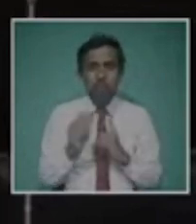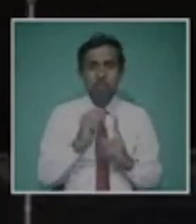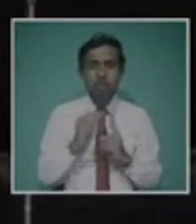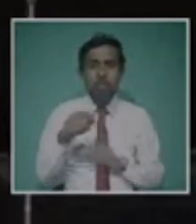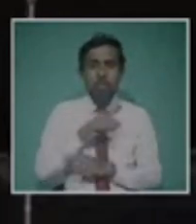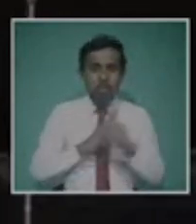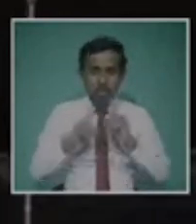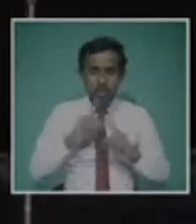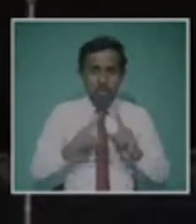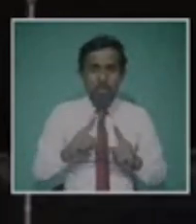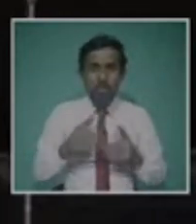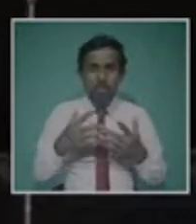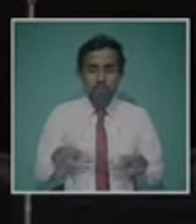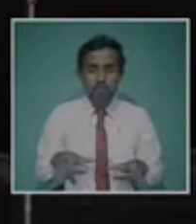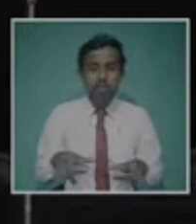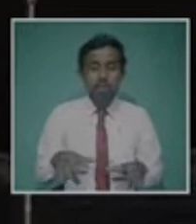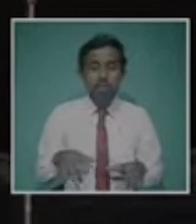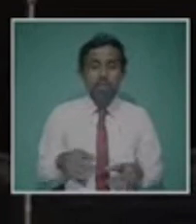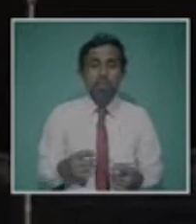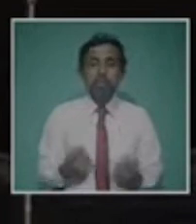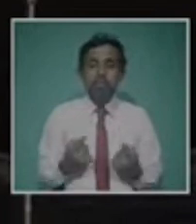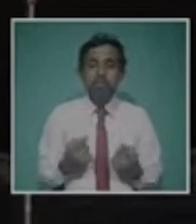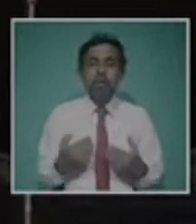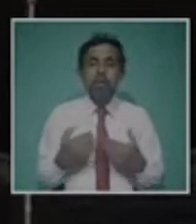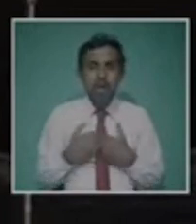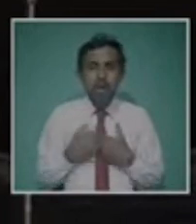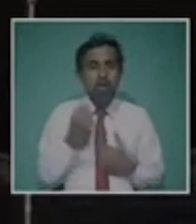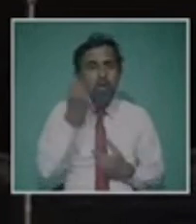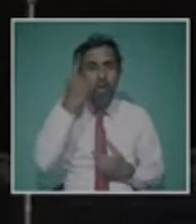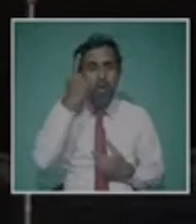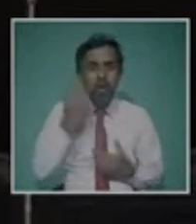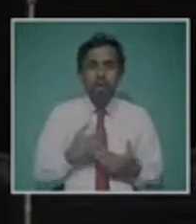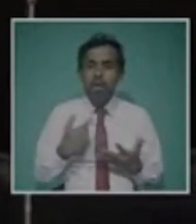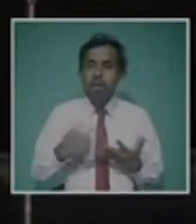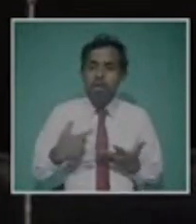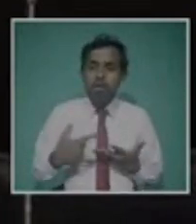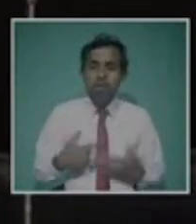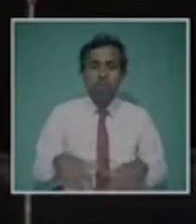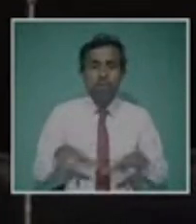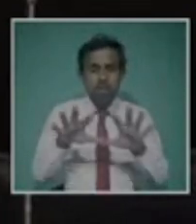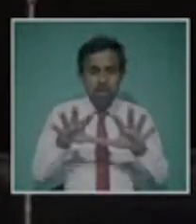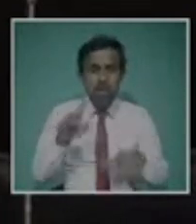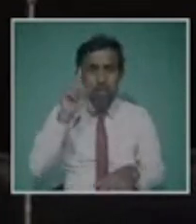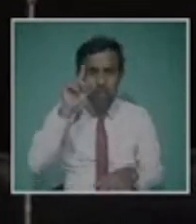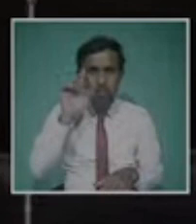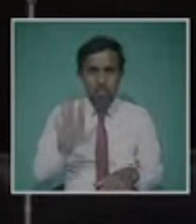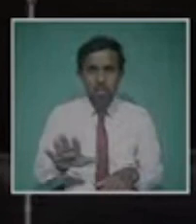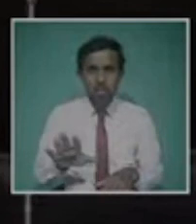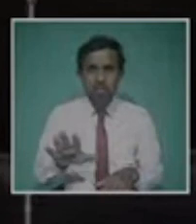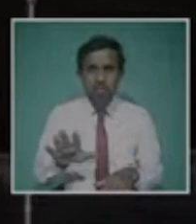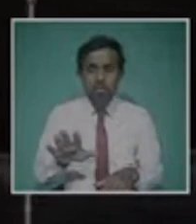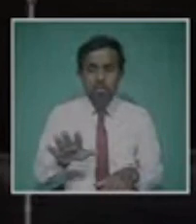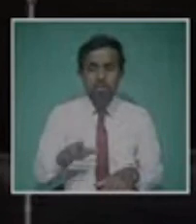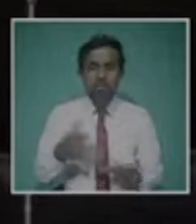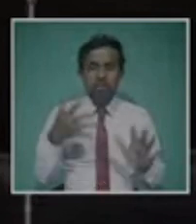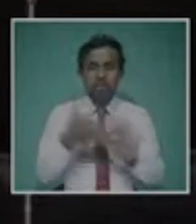செய்கின்ற பொழுது அது சம்பந்தமாக எங்களுடைய கருத்துக்களையும் நாங்கள் முன்வைப்பதற்கு அதில் உள்ள தவறுகளை திருத்திக் கொண்டு அவசரமாக அதை